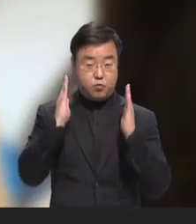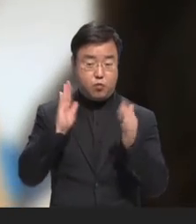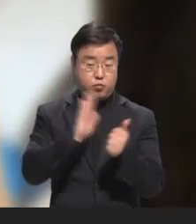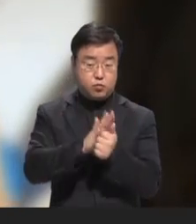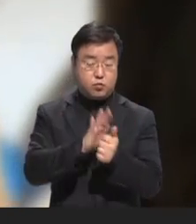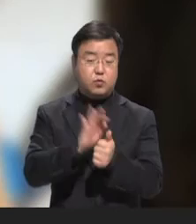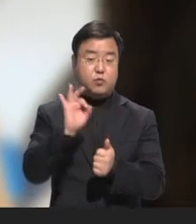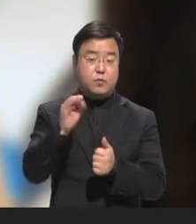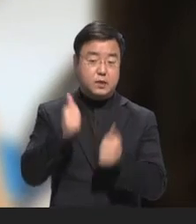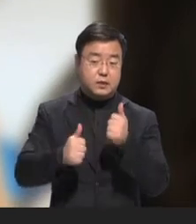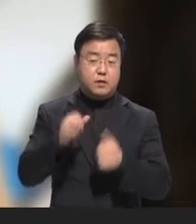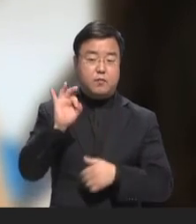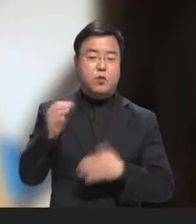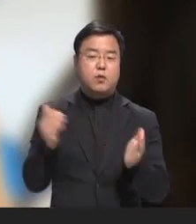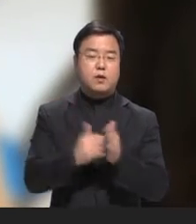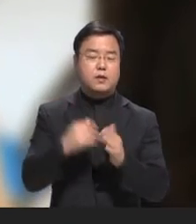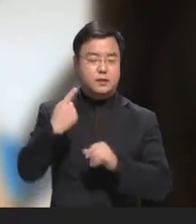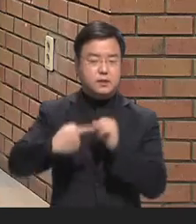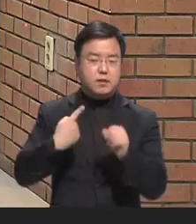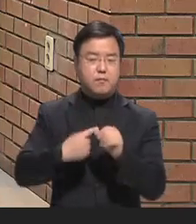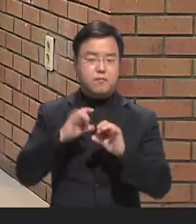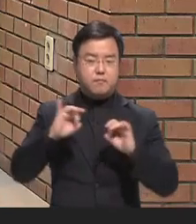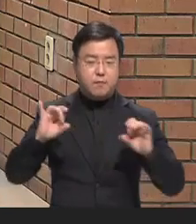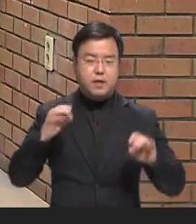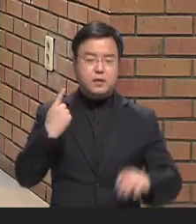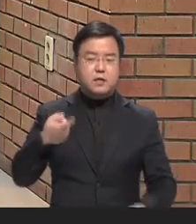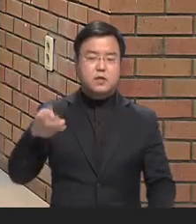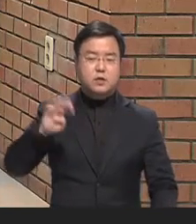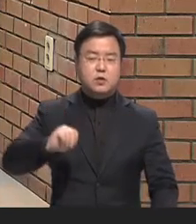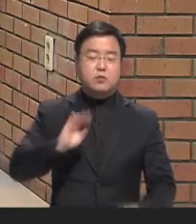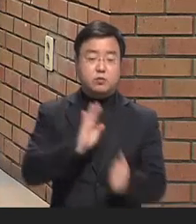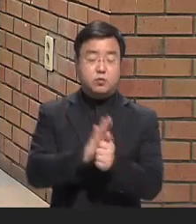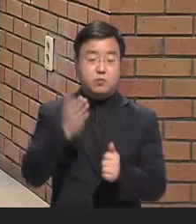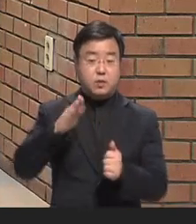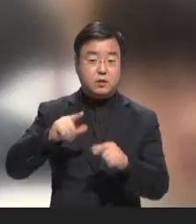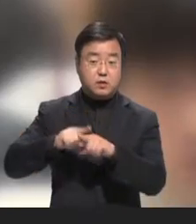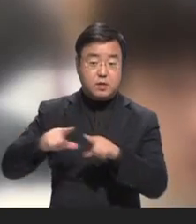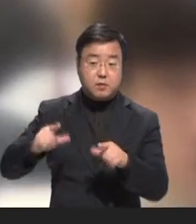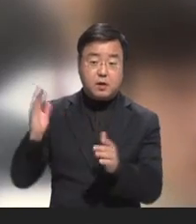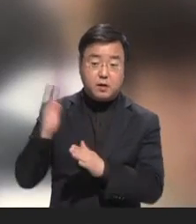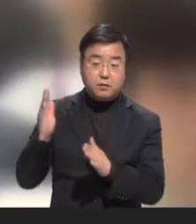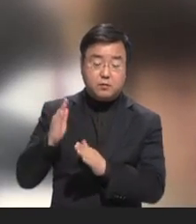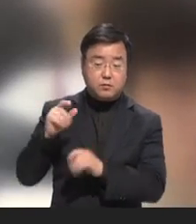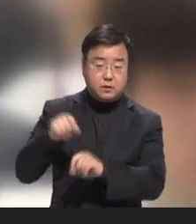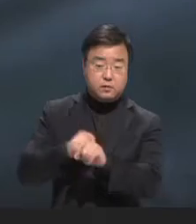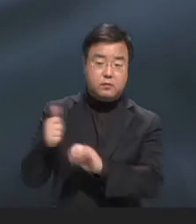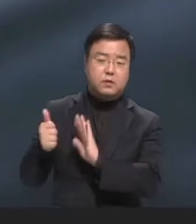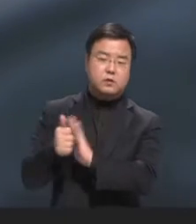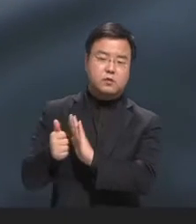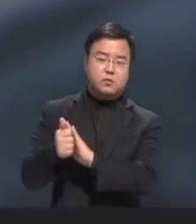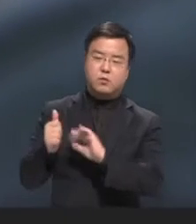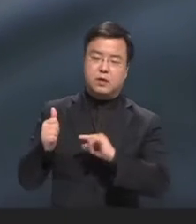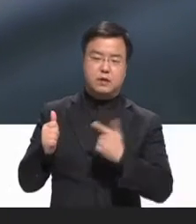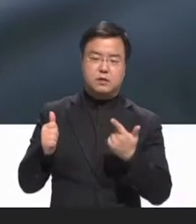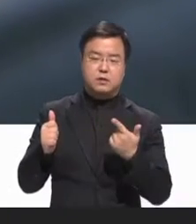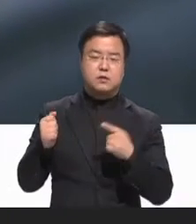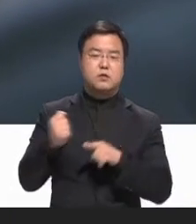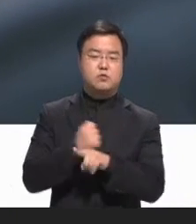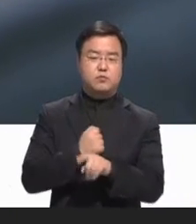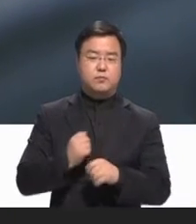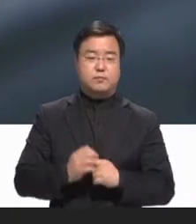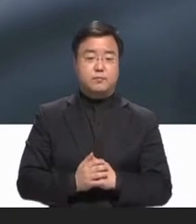원 정도가 투입되지만 취업을 준비하는 일반 학생들에게는 별다른 지원이 없기 때문입니다. 고시